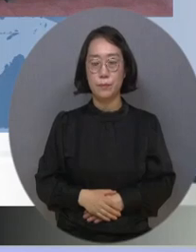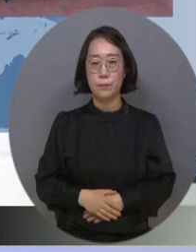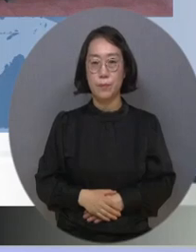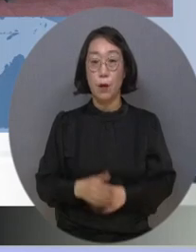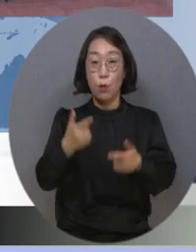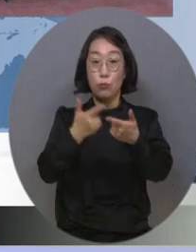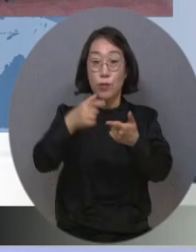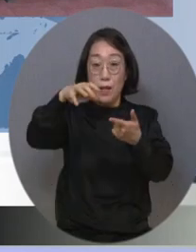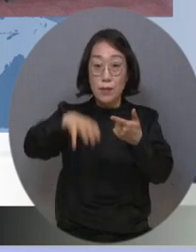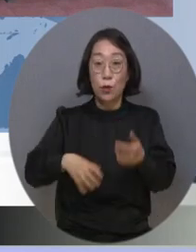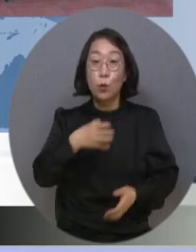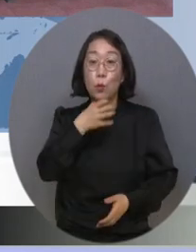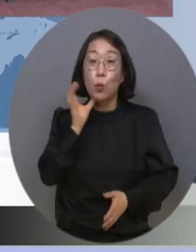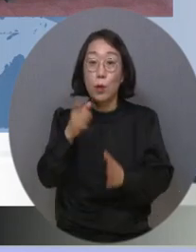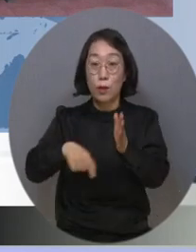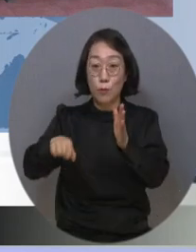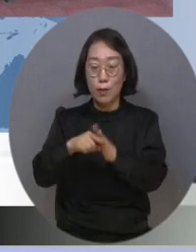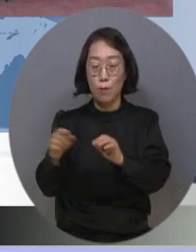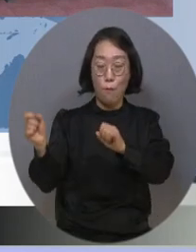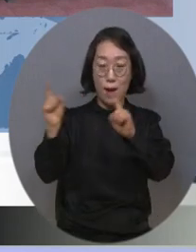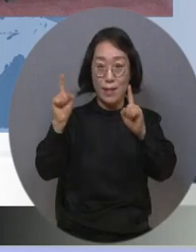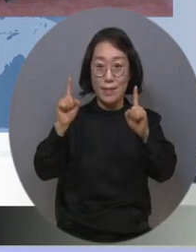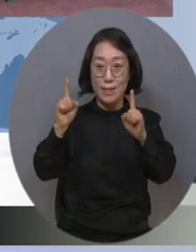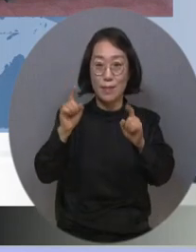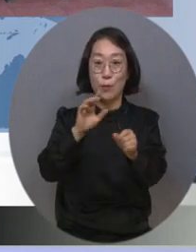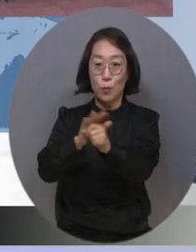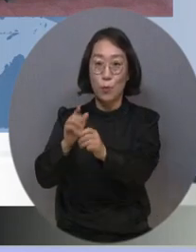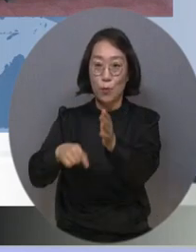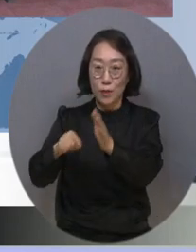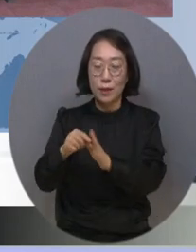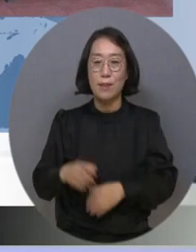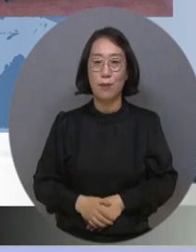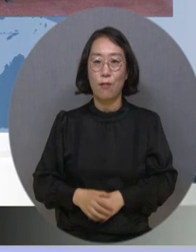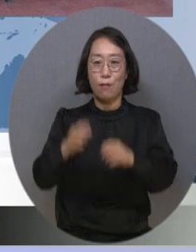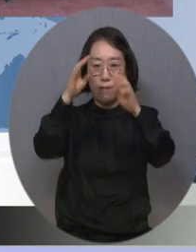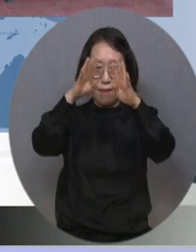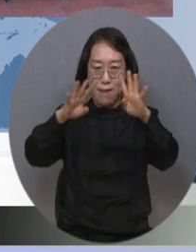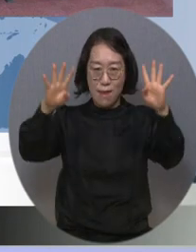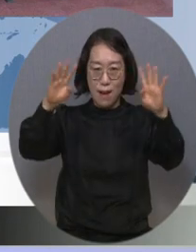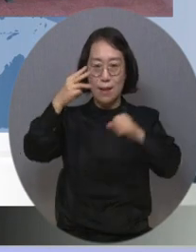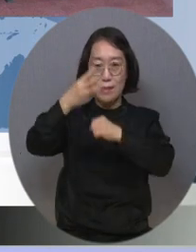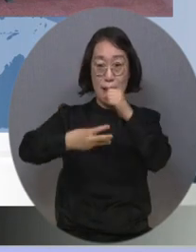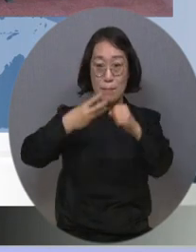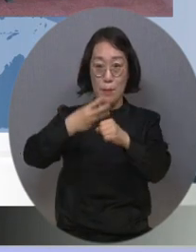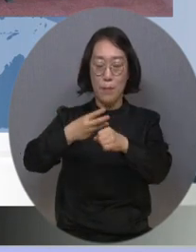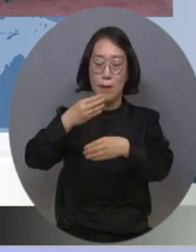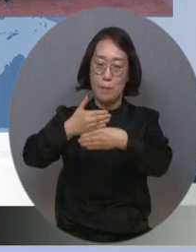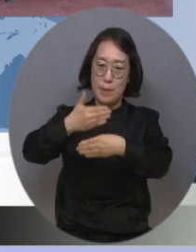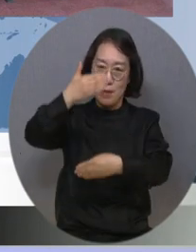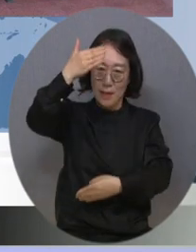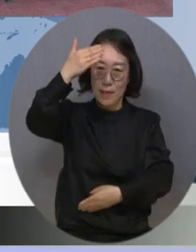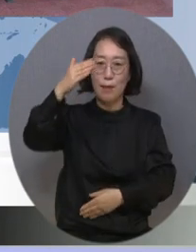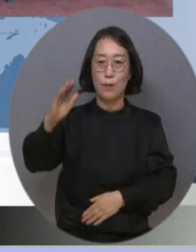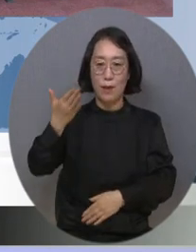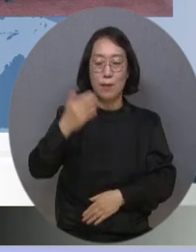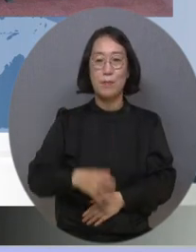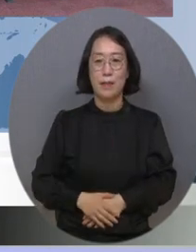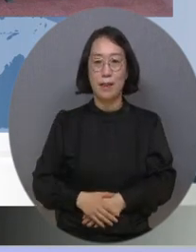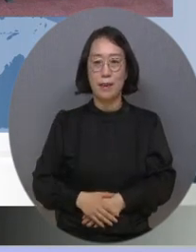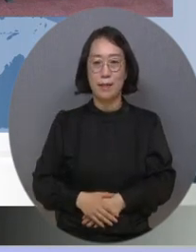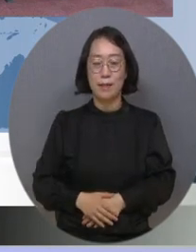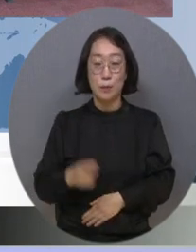부산 지역 내 어르신들의 활기찬 노후를 위한 늘푸른 대학이 3년 만에 다시 문을 열었습니다. 개강식